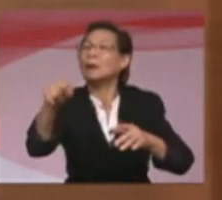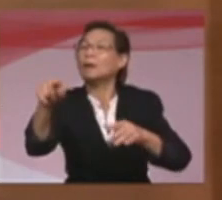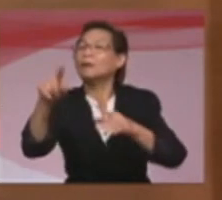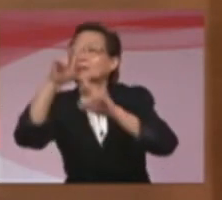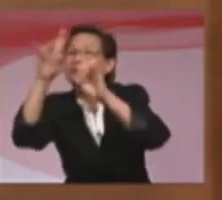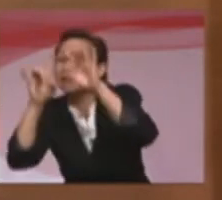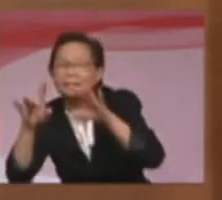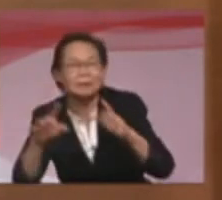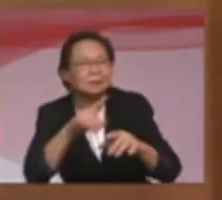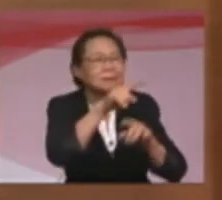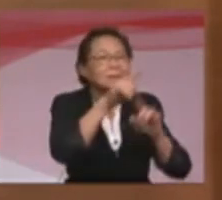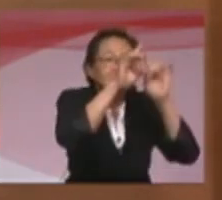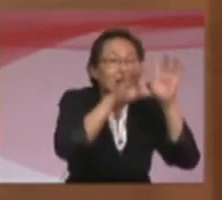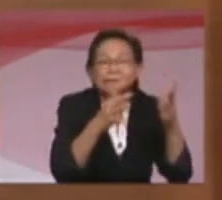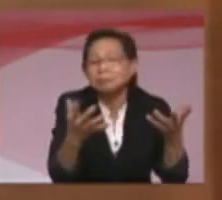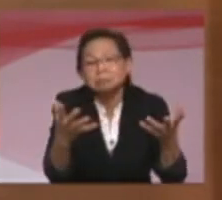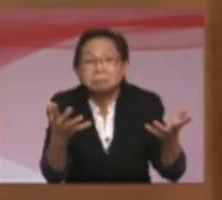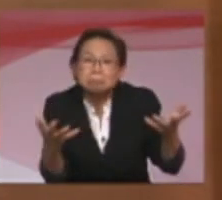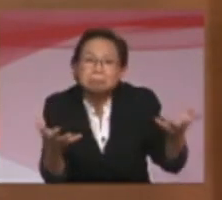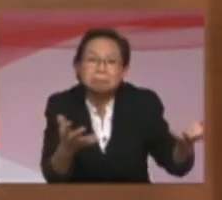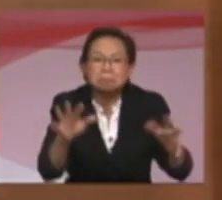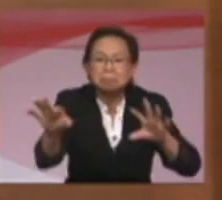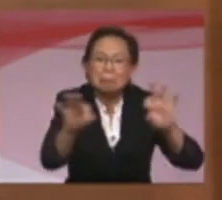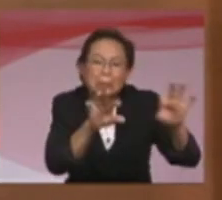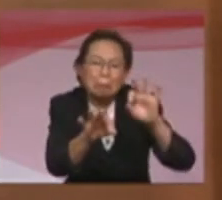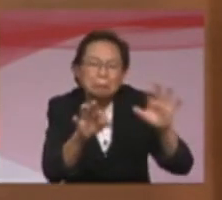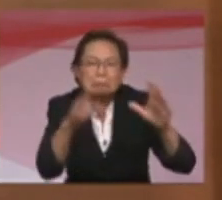untuk check dari segi